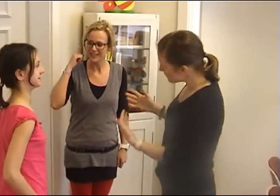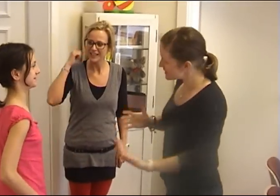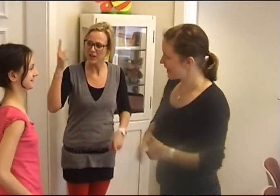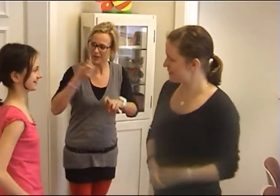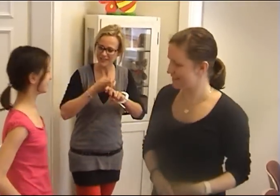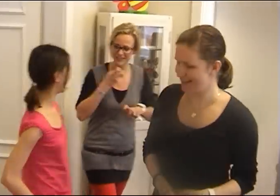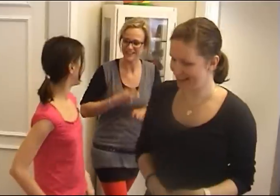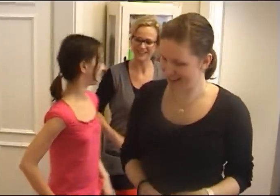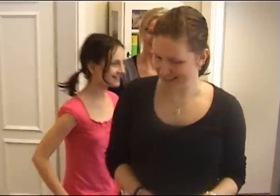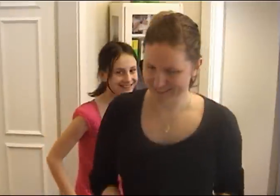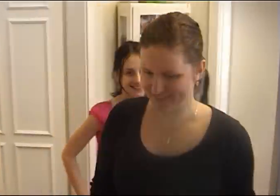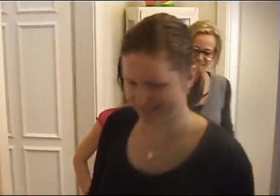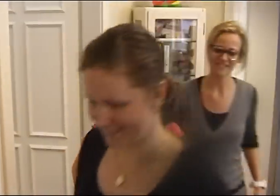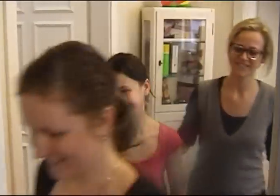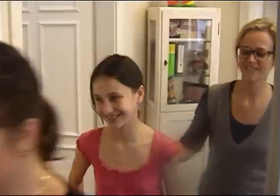Genau. Ja, kommen Sie gleich mit.